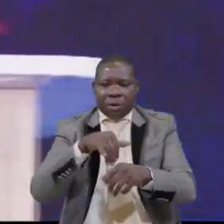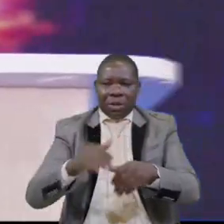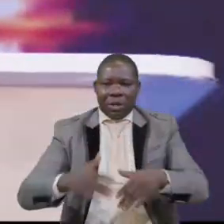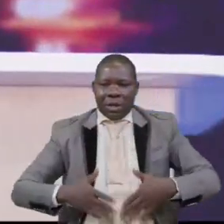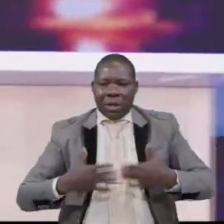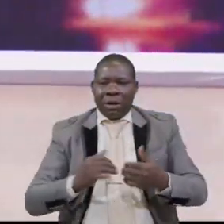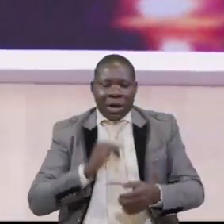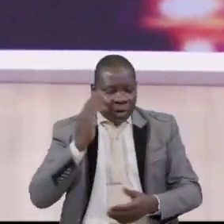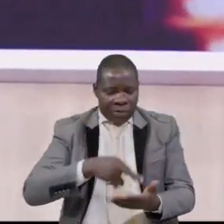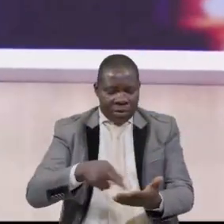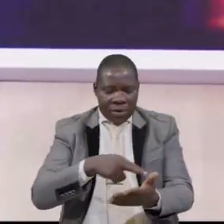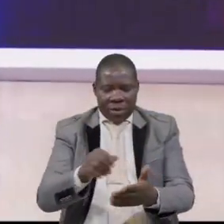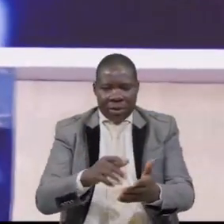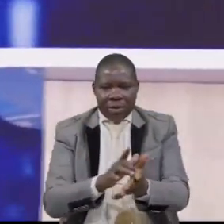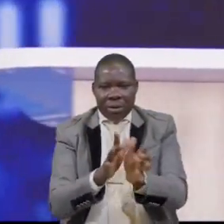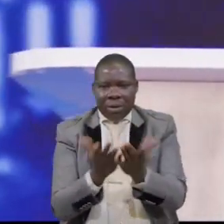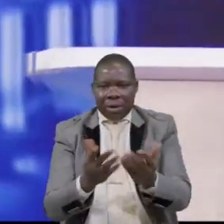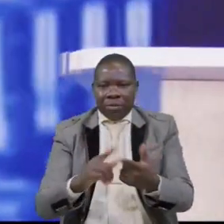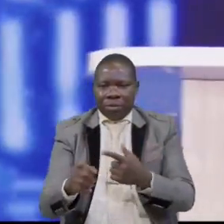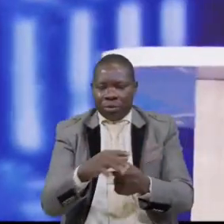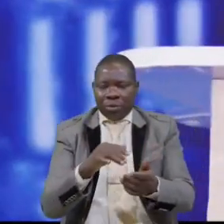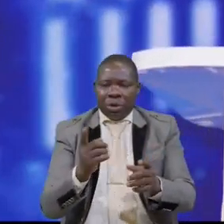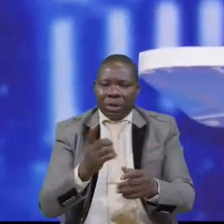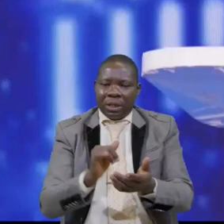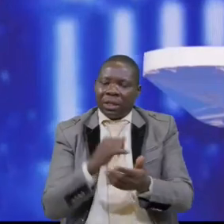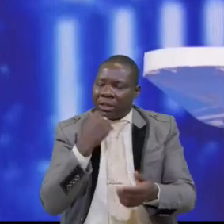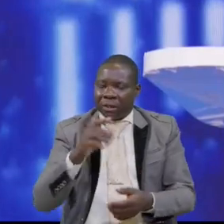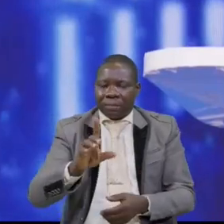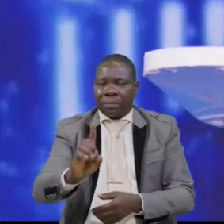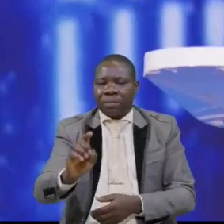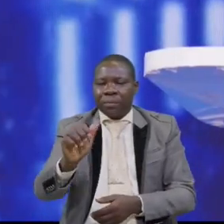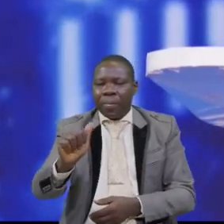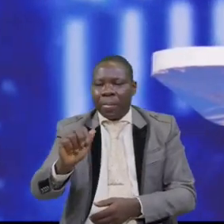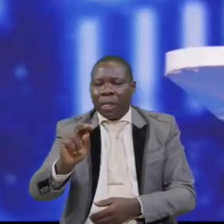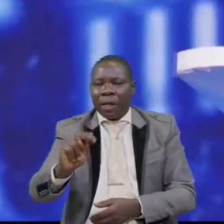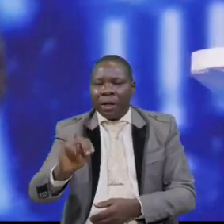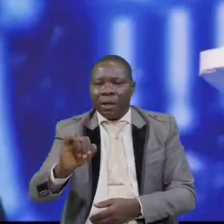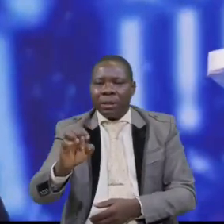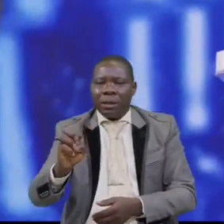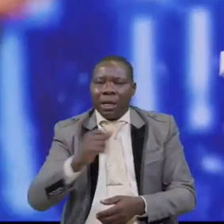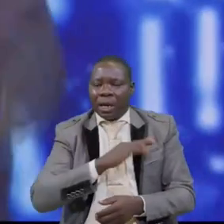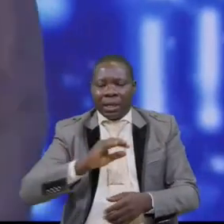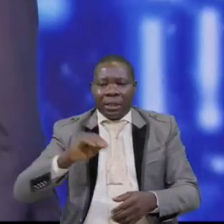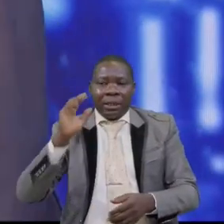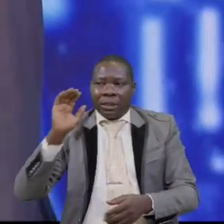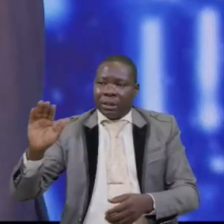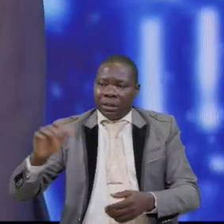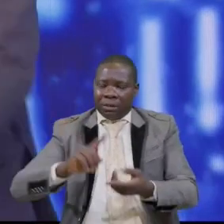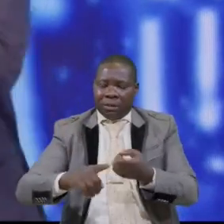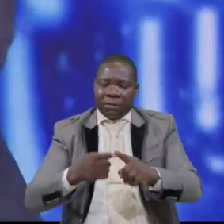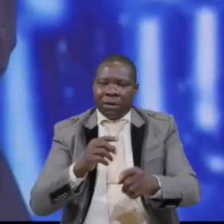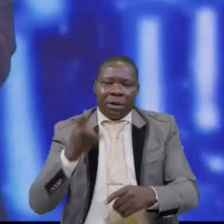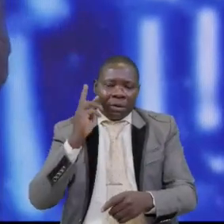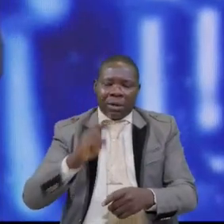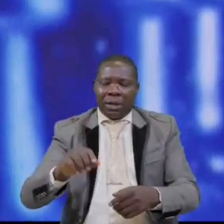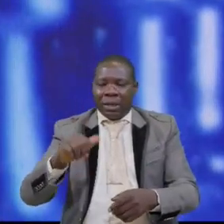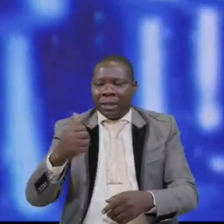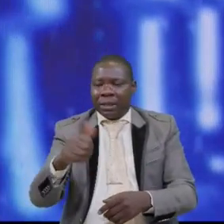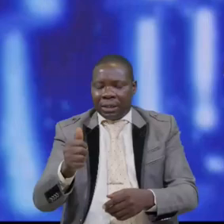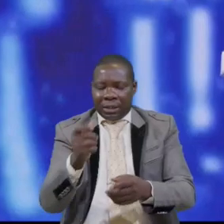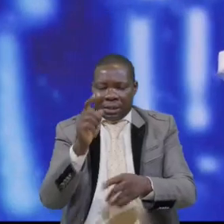Daniel et Shadrach et Abednego étaient 10 fois meilleurs que tous les